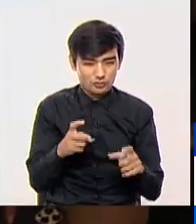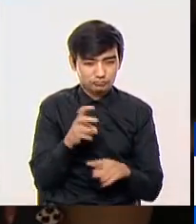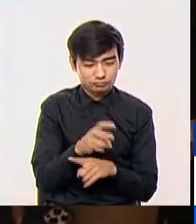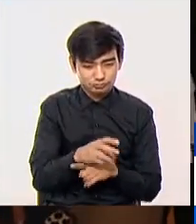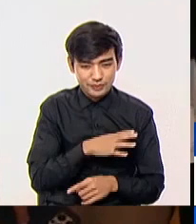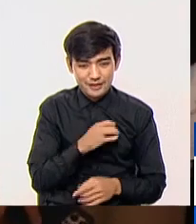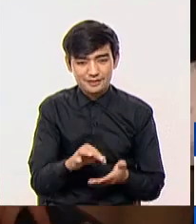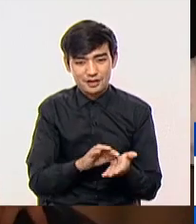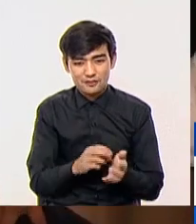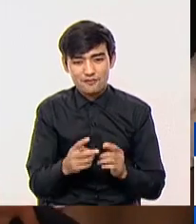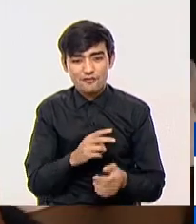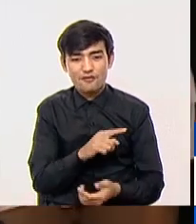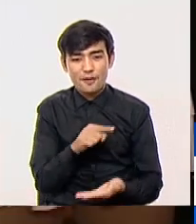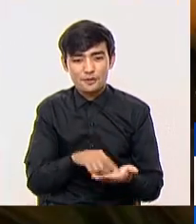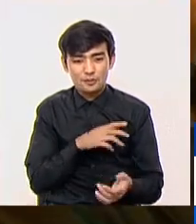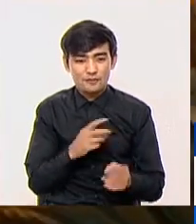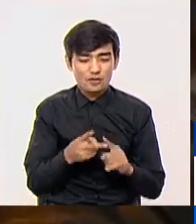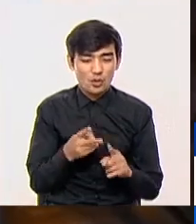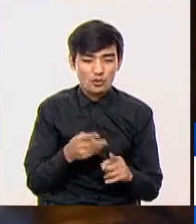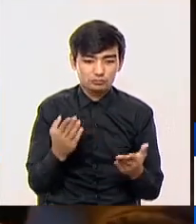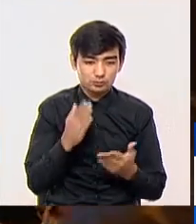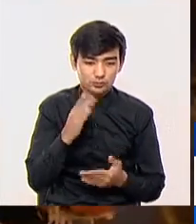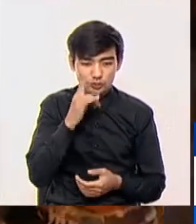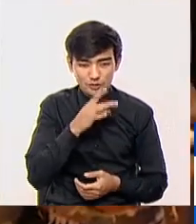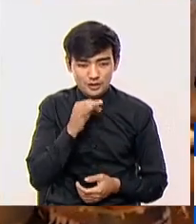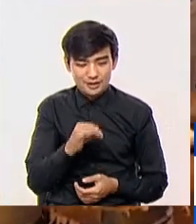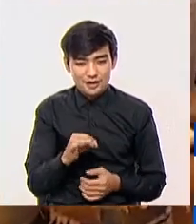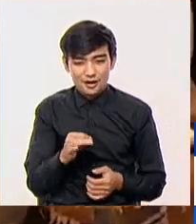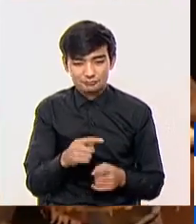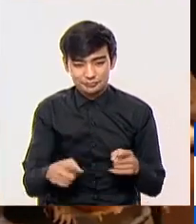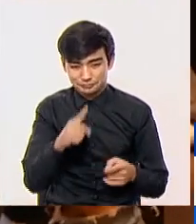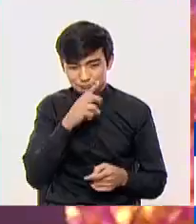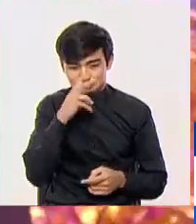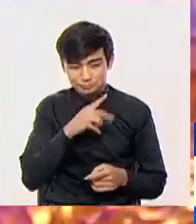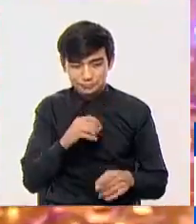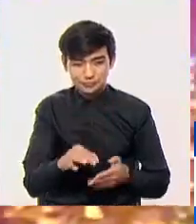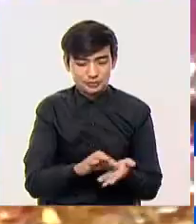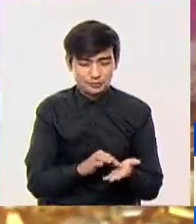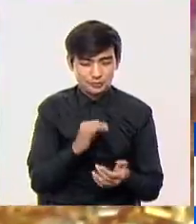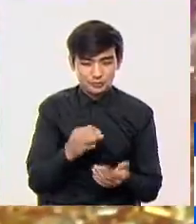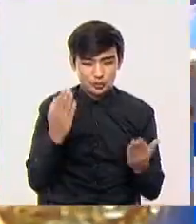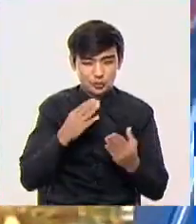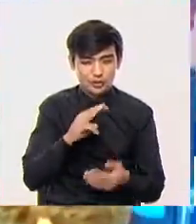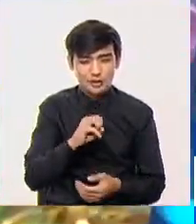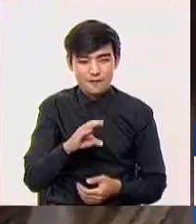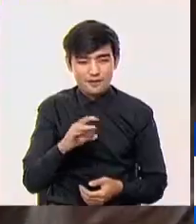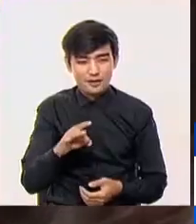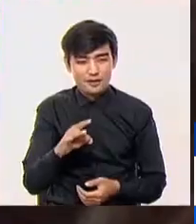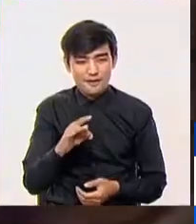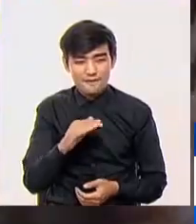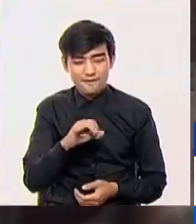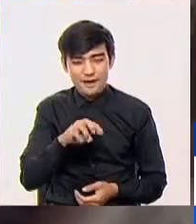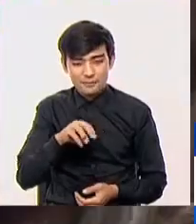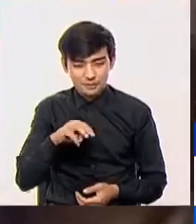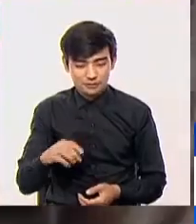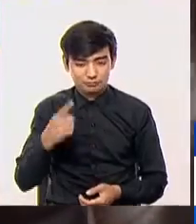И сразу стал вопрос о продолжении съемочного процесса. Буквально за считанные месяцы командам «Кинопарк» и «Тайгер Фильмс» удалось создать